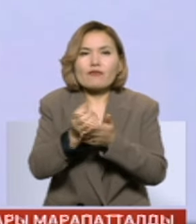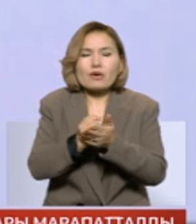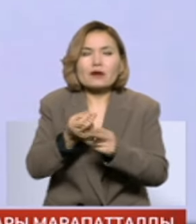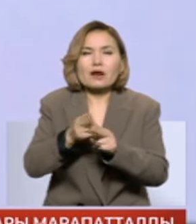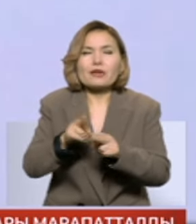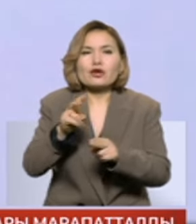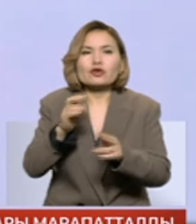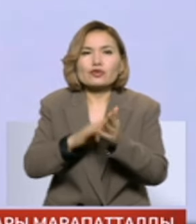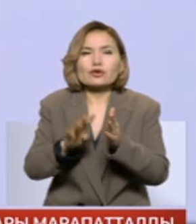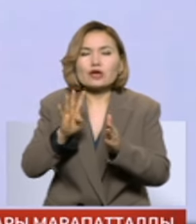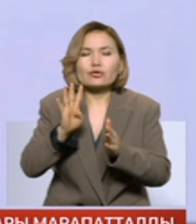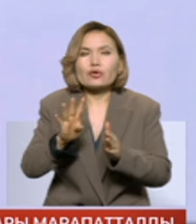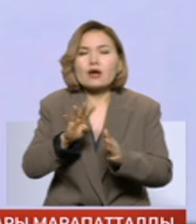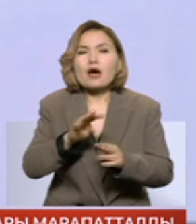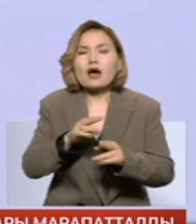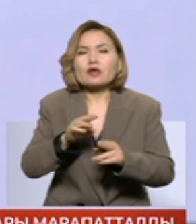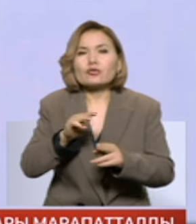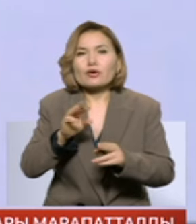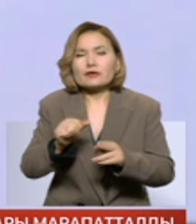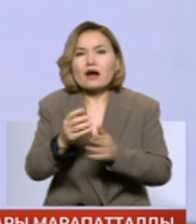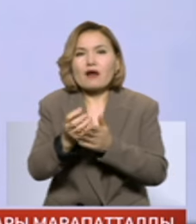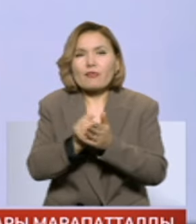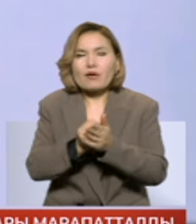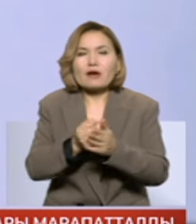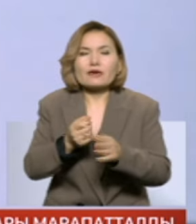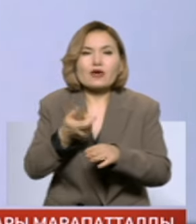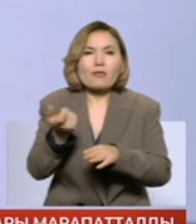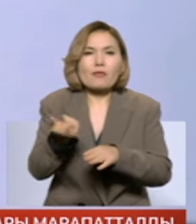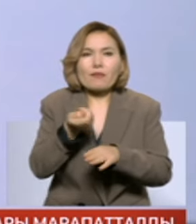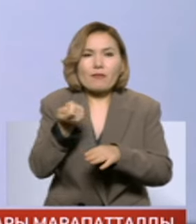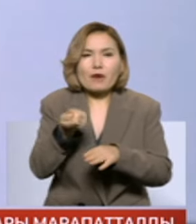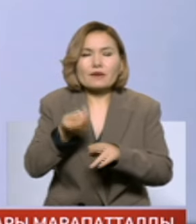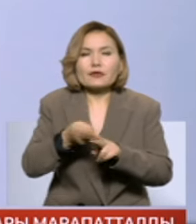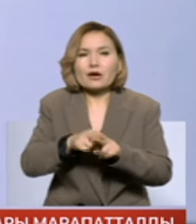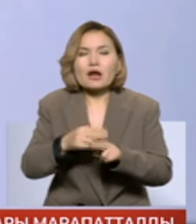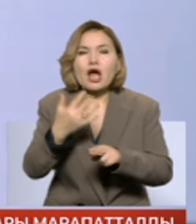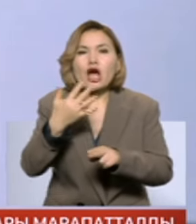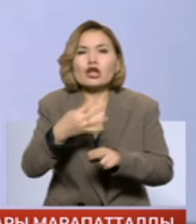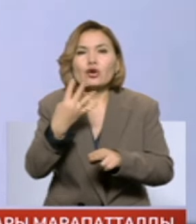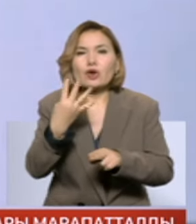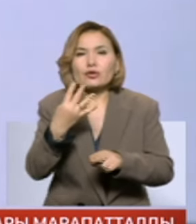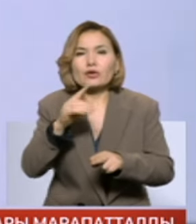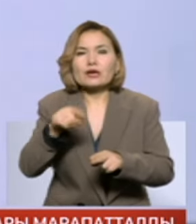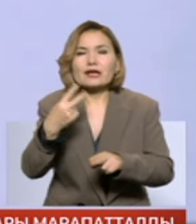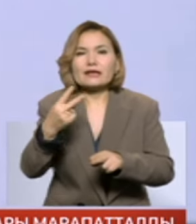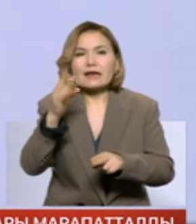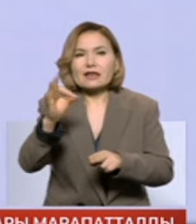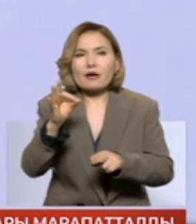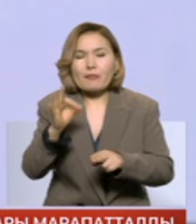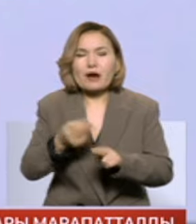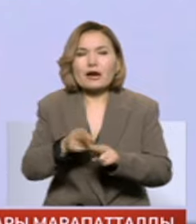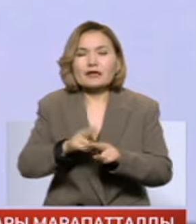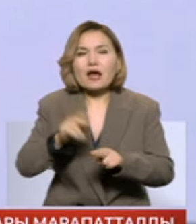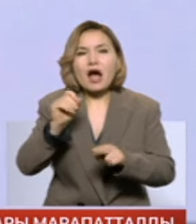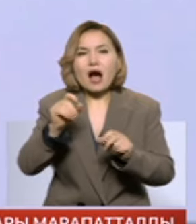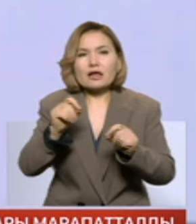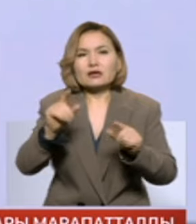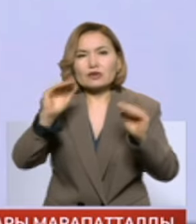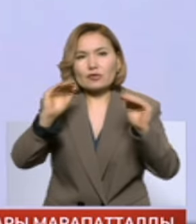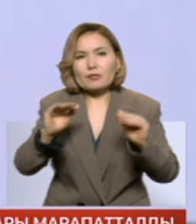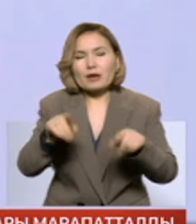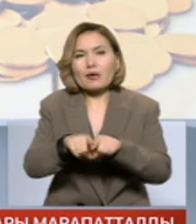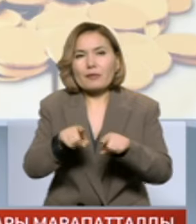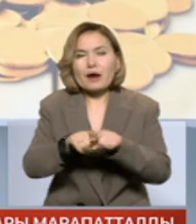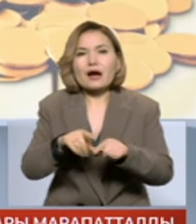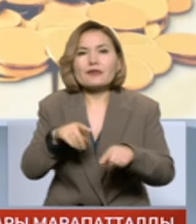дейін қысқарған. Қазақстанның халықаралық резервтеріндегі алтынның үлесі 54,2%-ға дейін төмендеді.